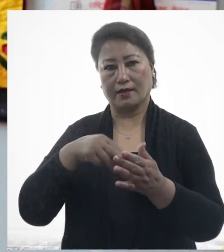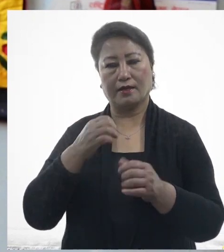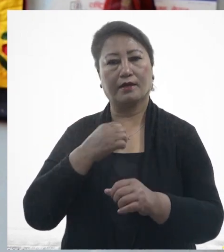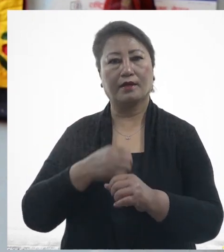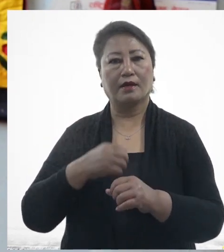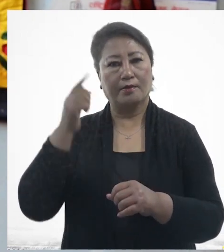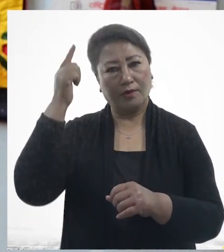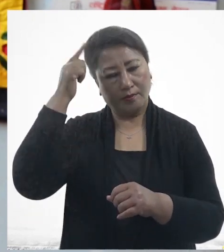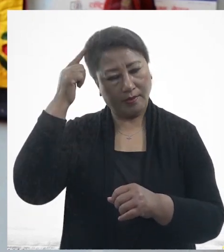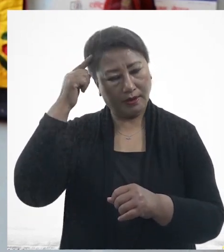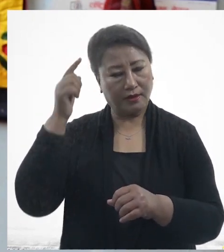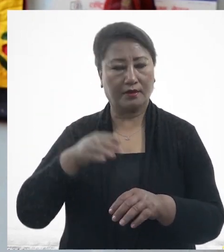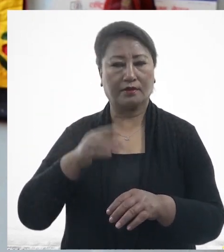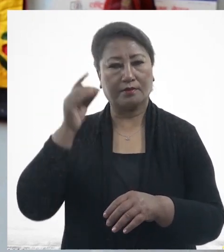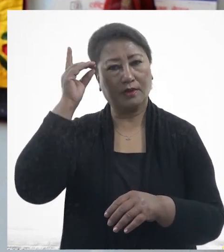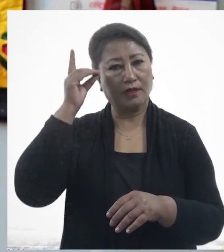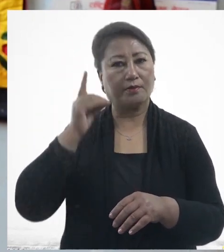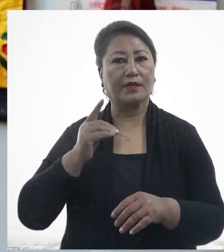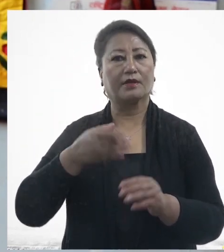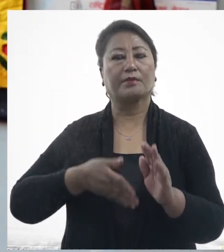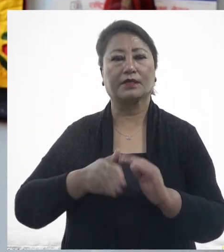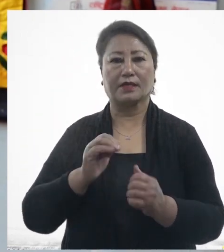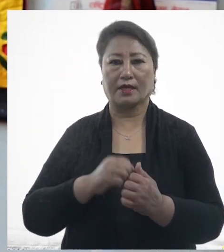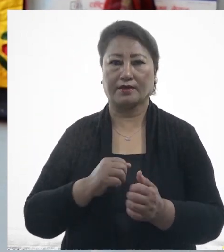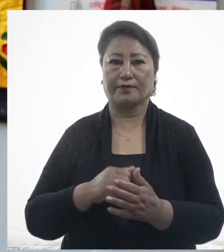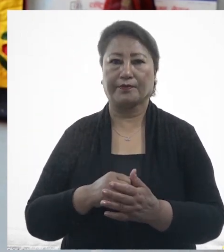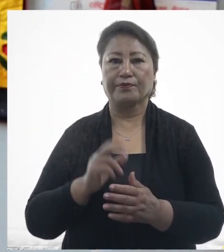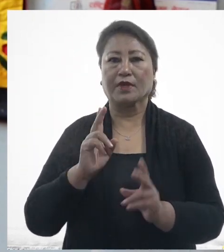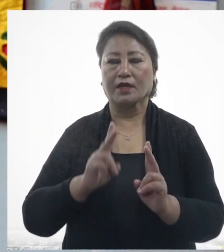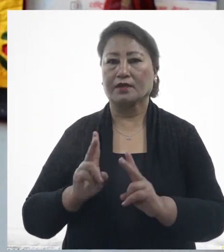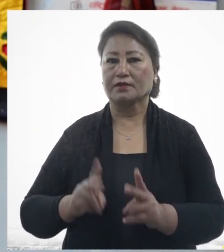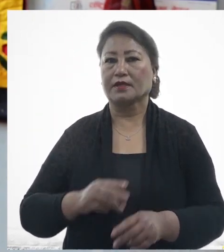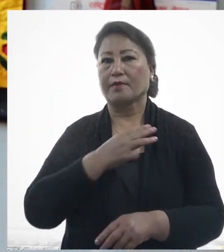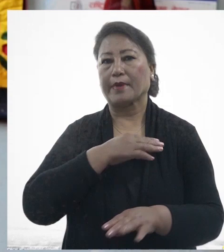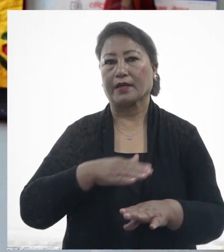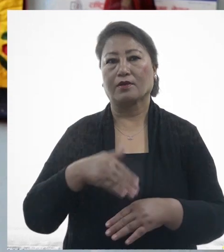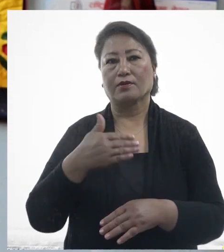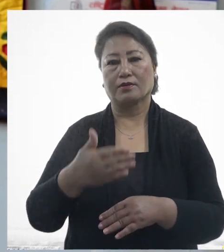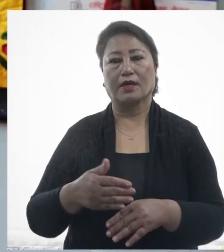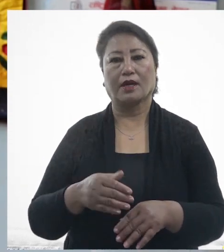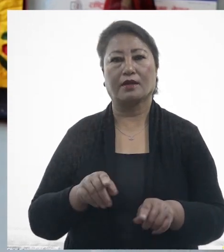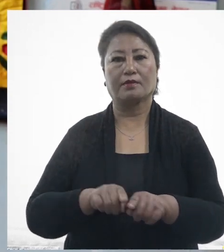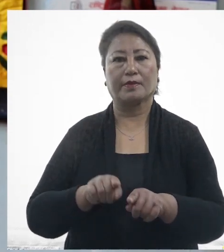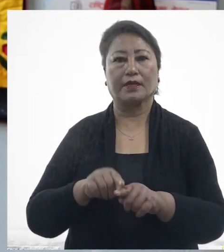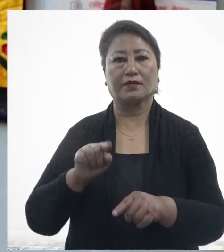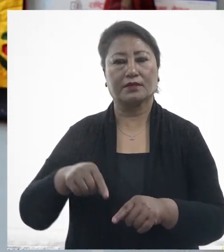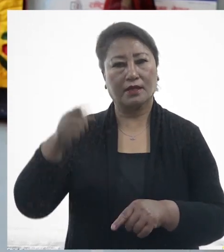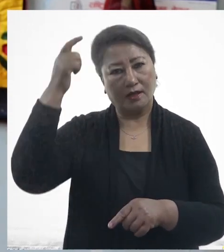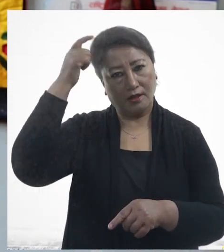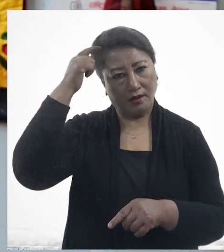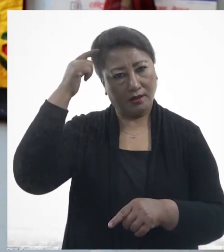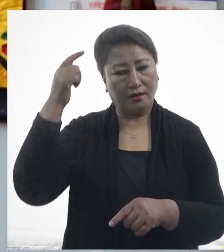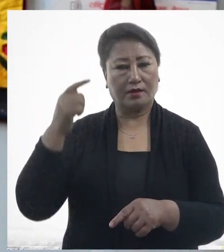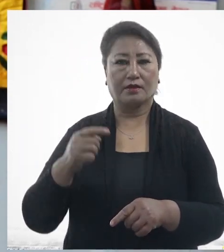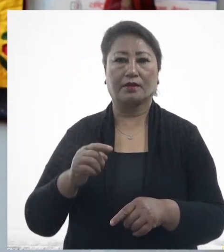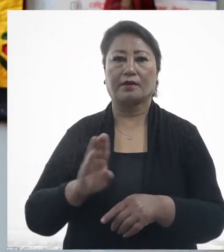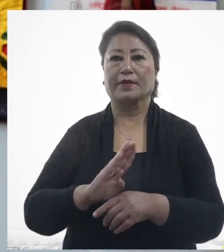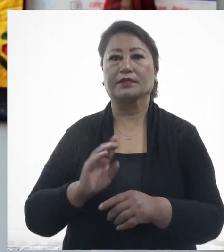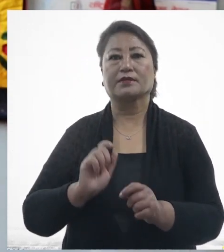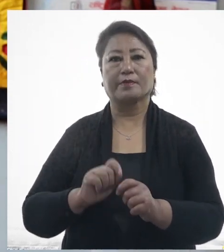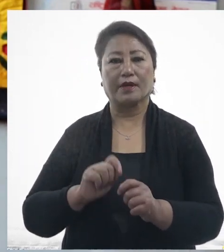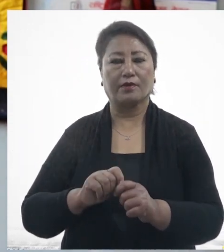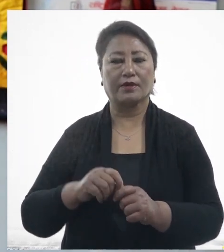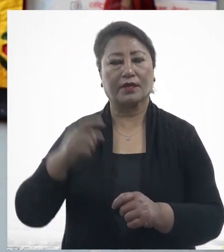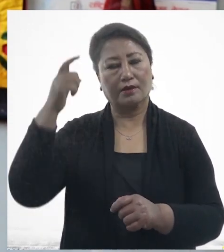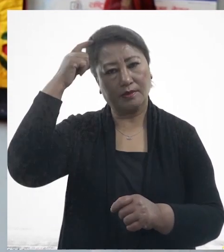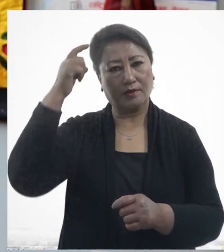हामी एउटा डिप्रेसनमा जाने यस्तो खालको मान्छेहरूलाई पनि यसलाई अलिकति माइन्डलाई बिजी बनाउने एउटा माइन्डको